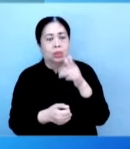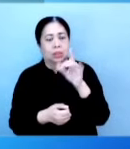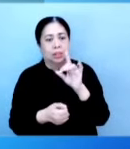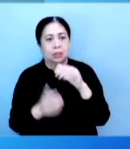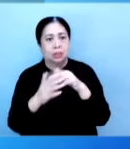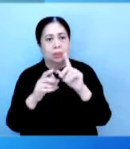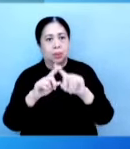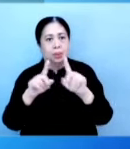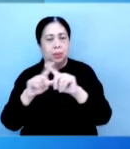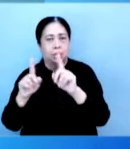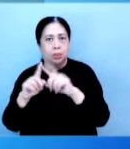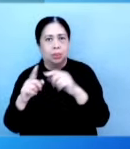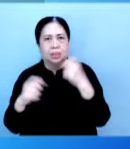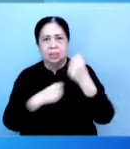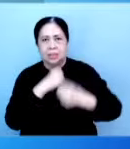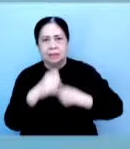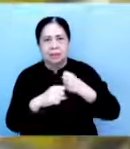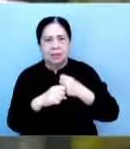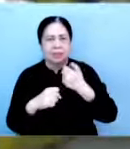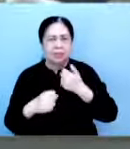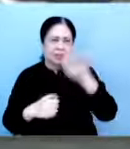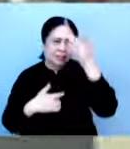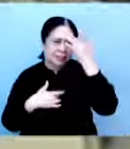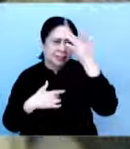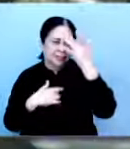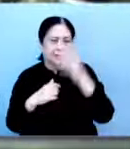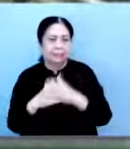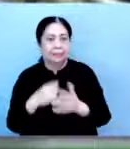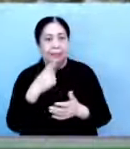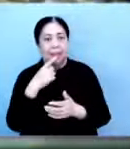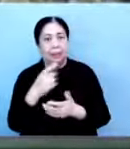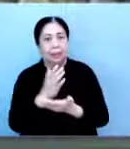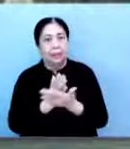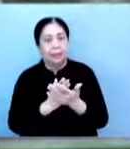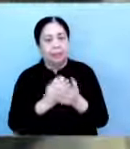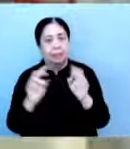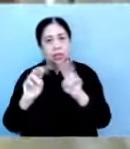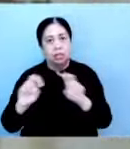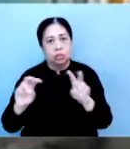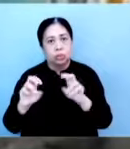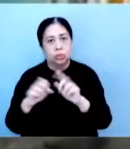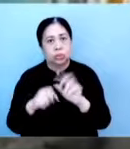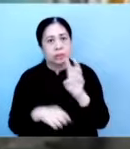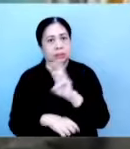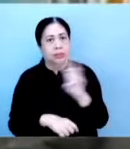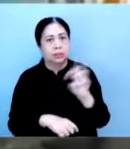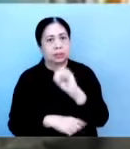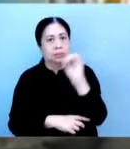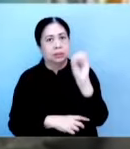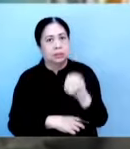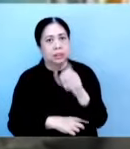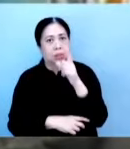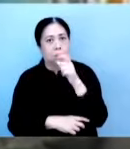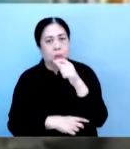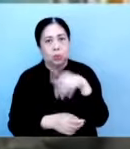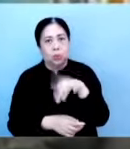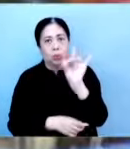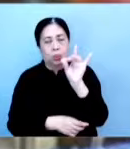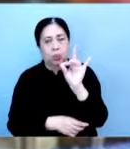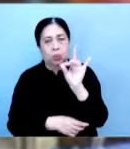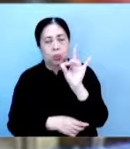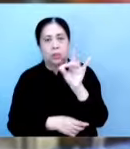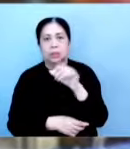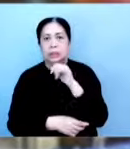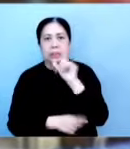iba pa ang naghihirap dahil sa karamdamang ito Ayon pa sa ilang mga pananaliksik nasa 66% ng mga nadai nito at hindi